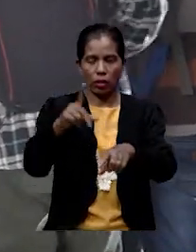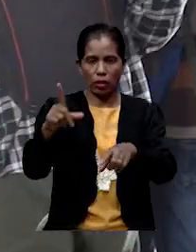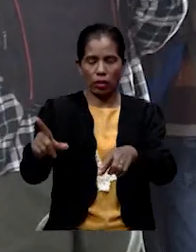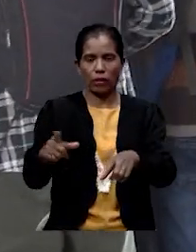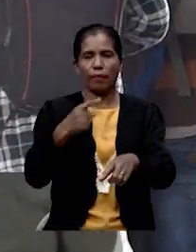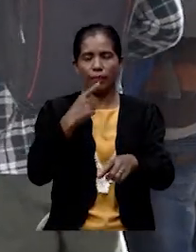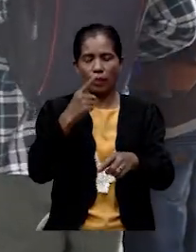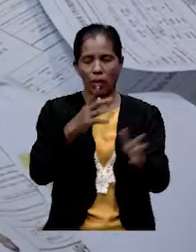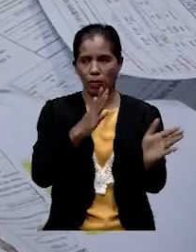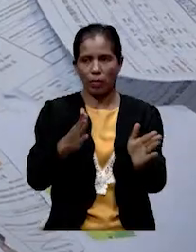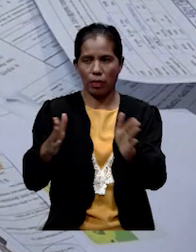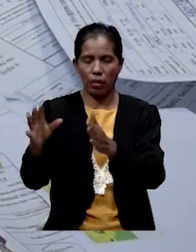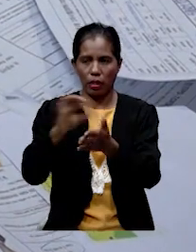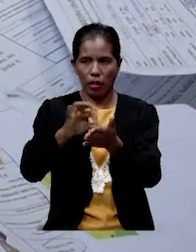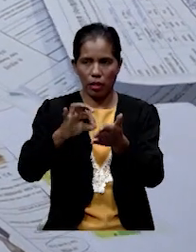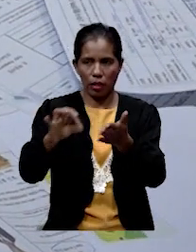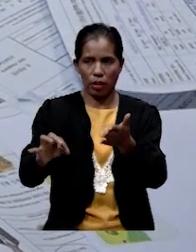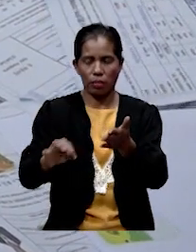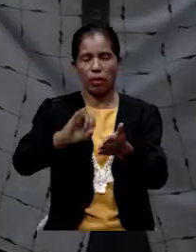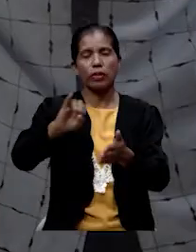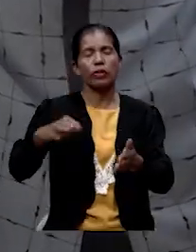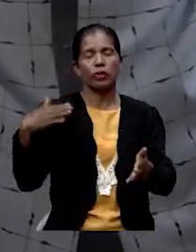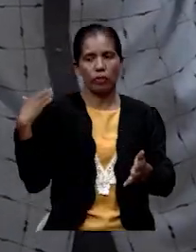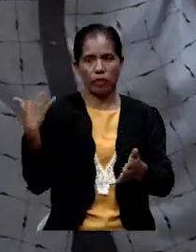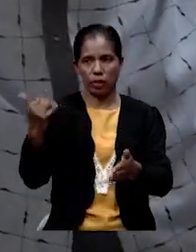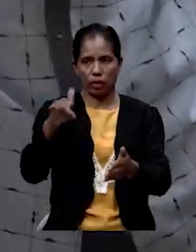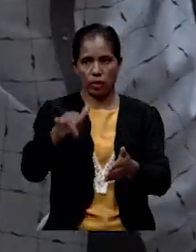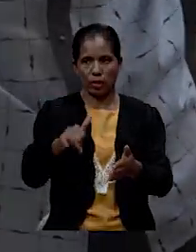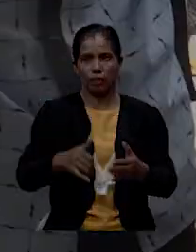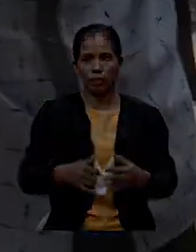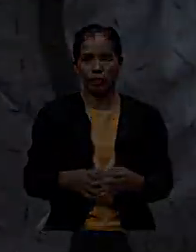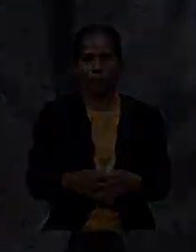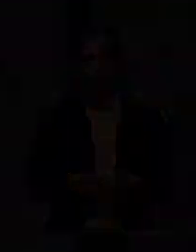Exterior, prepara registrasaun ba joven sira. Napoleon Sever, Yemen.